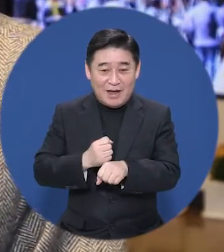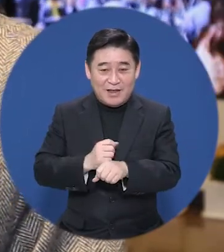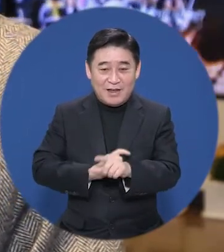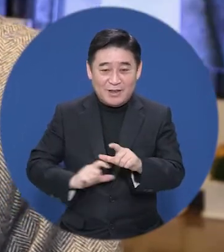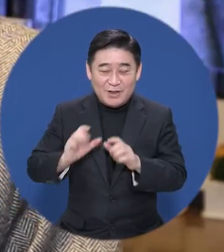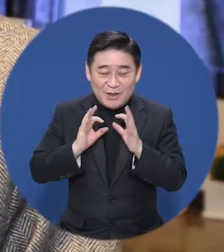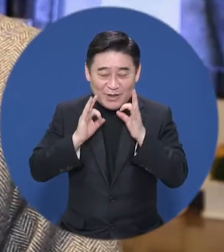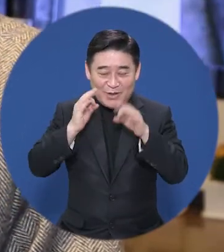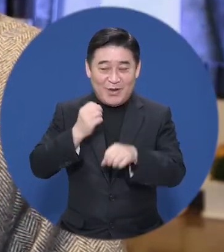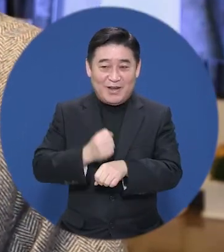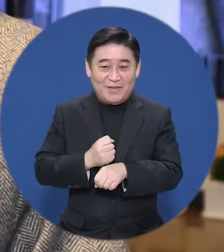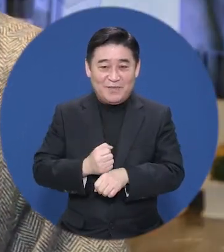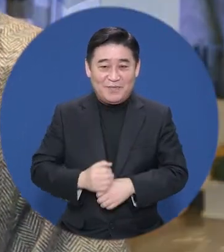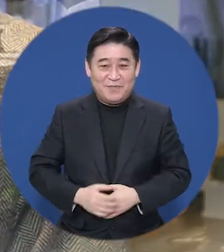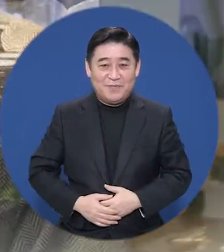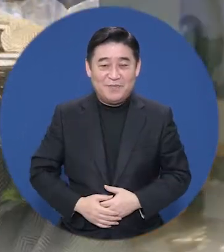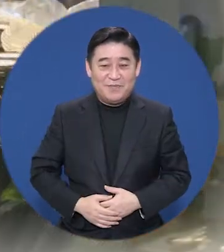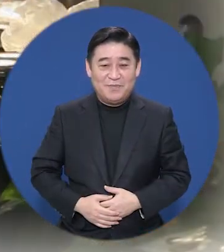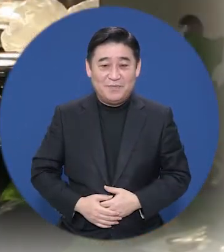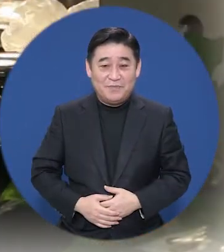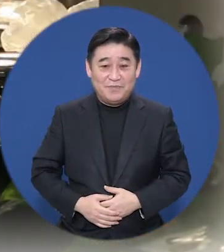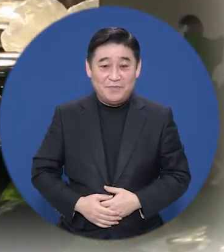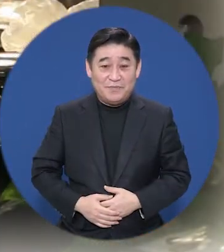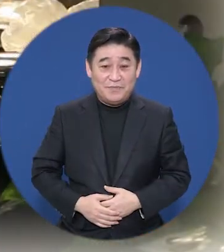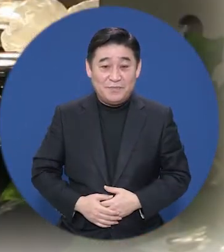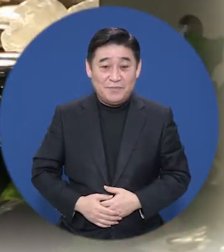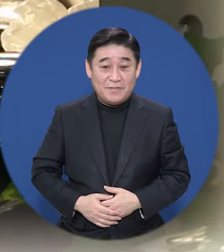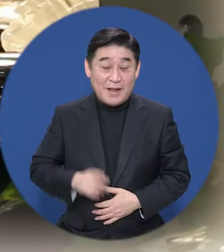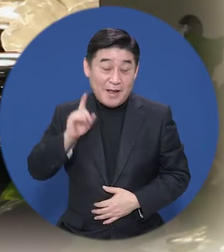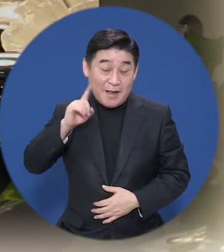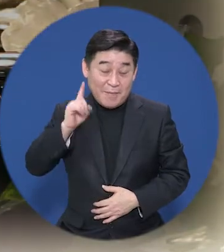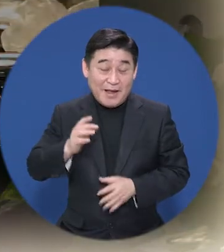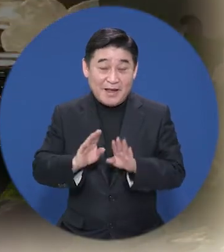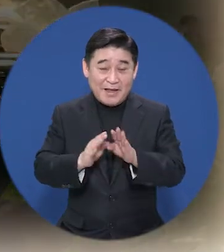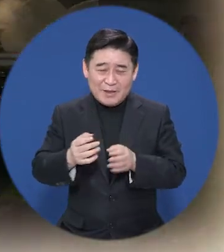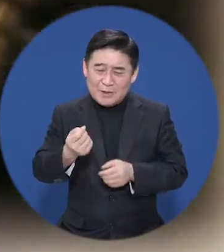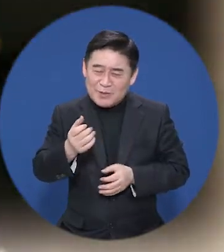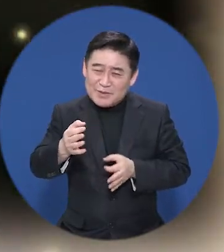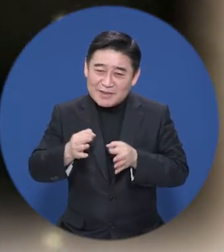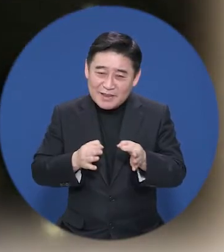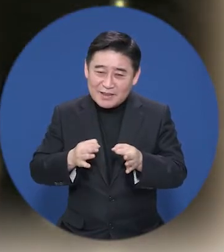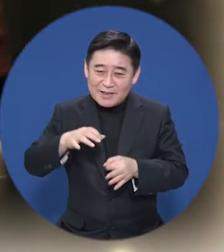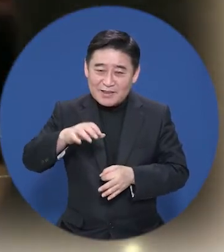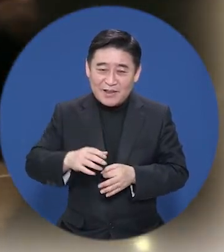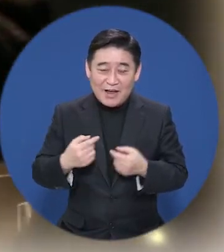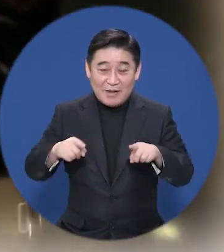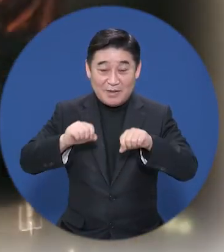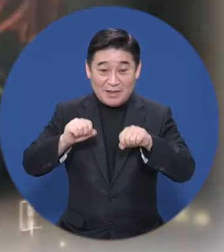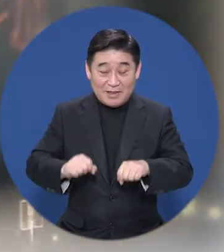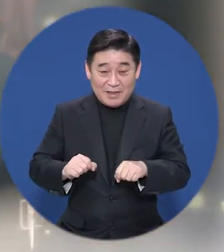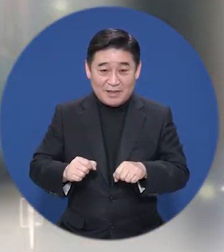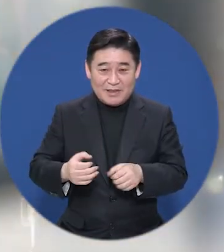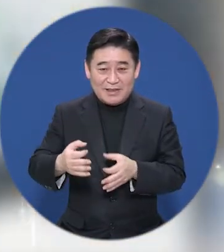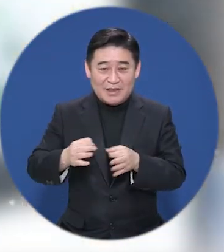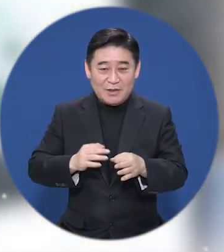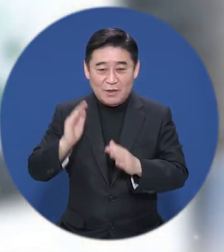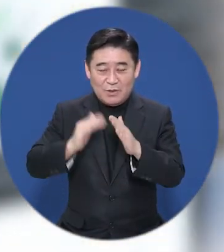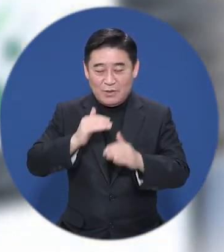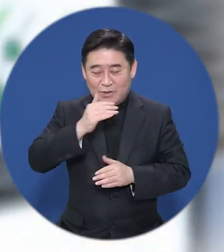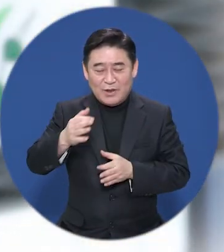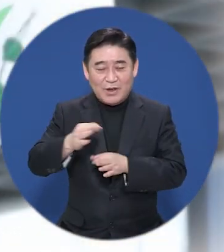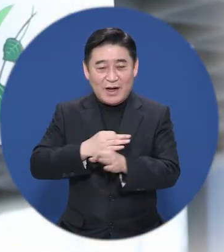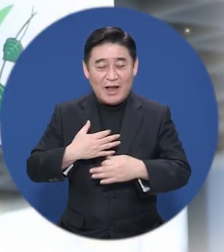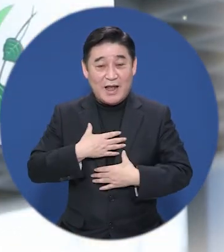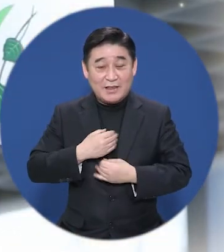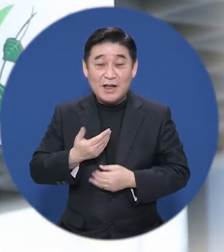더 노력하겠습니다. 매일 열리는 소소한 장터 상생상회. 그곳에는 공정거래와